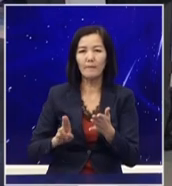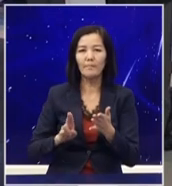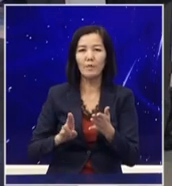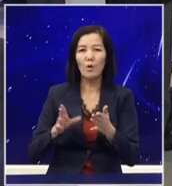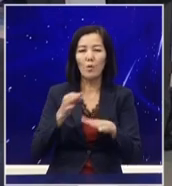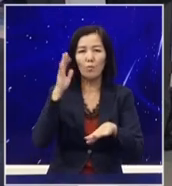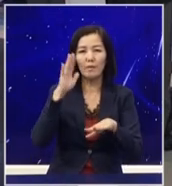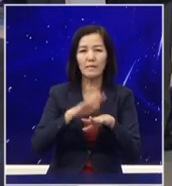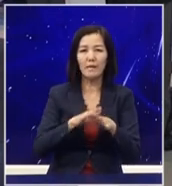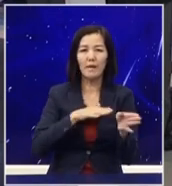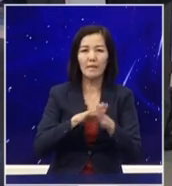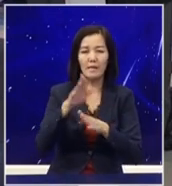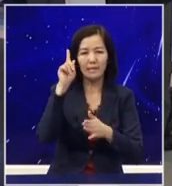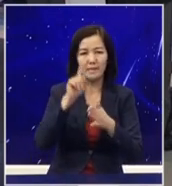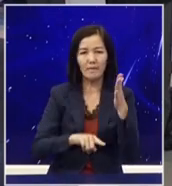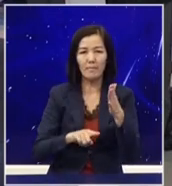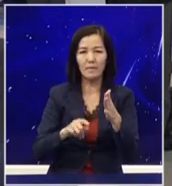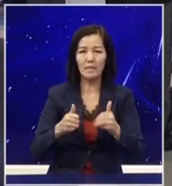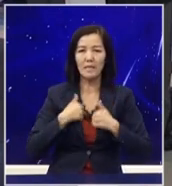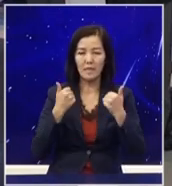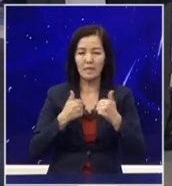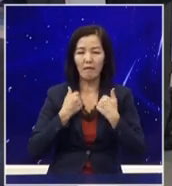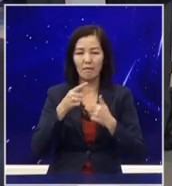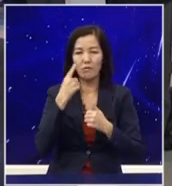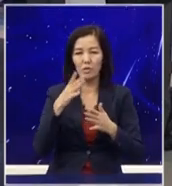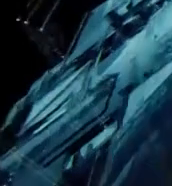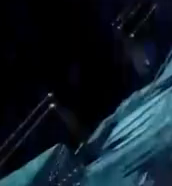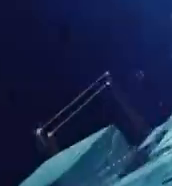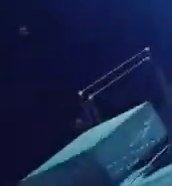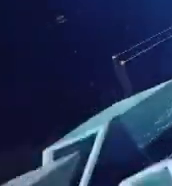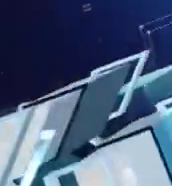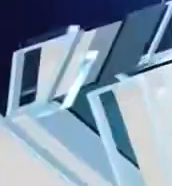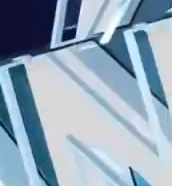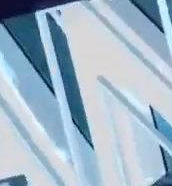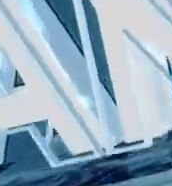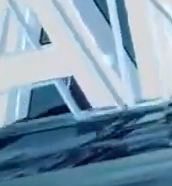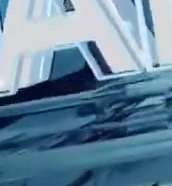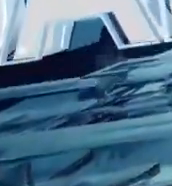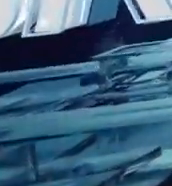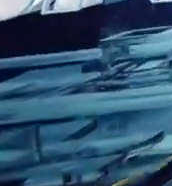басшысы Амандық Баталовтың артқан сенімін ақтауға тырысатынын жеткізді.